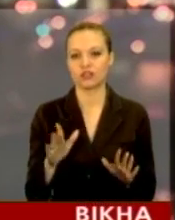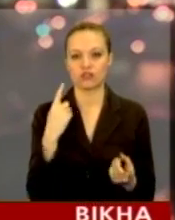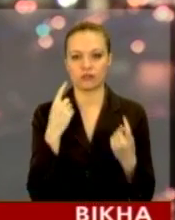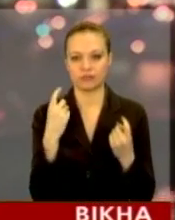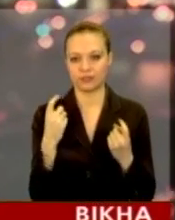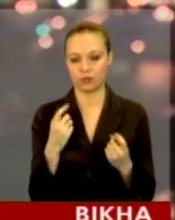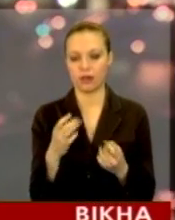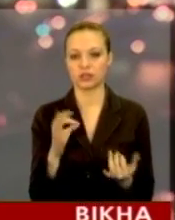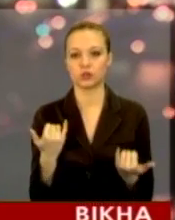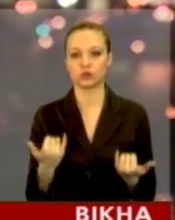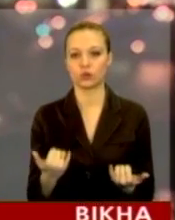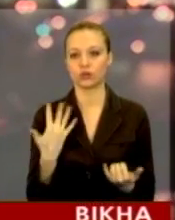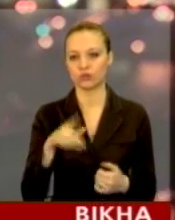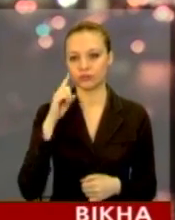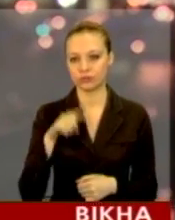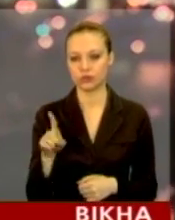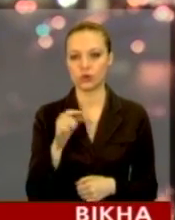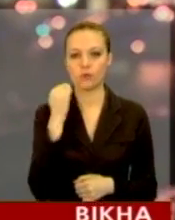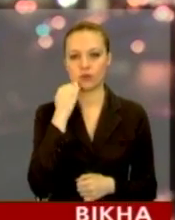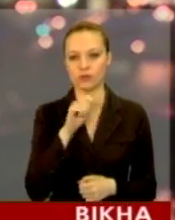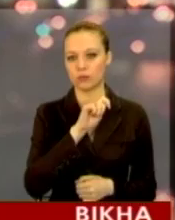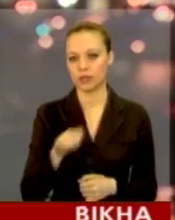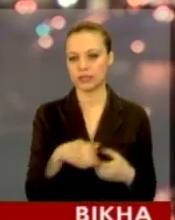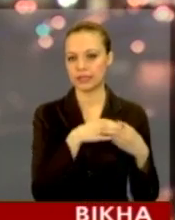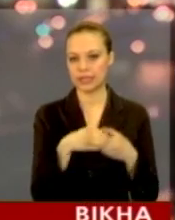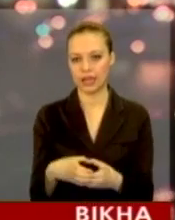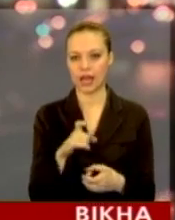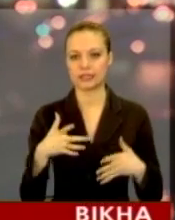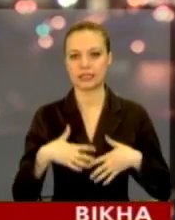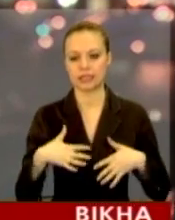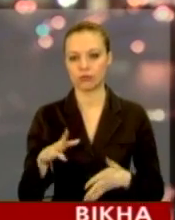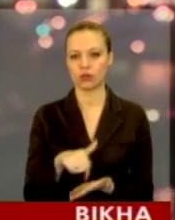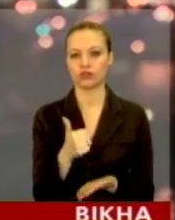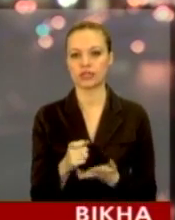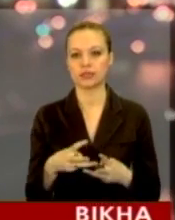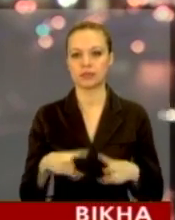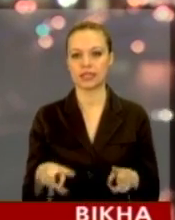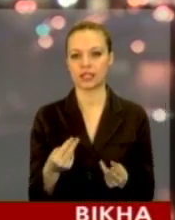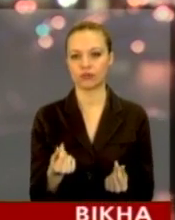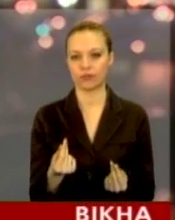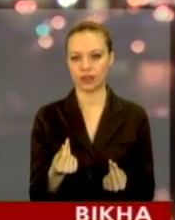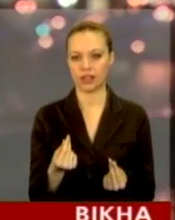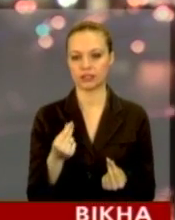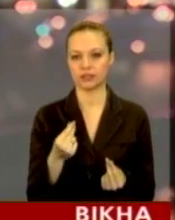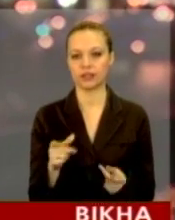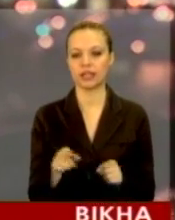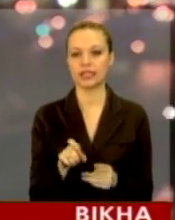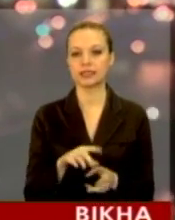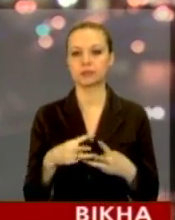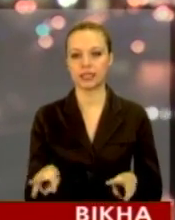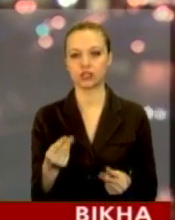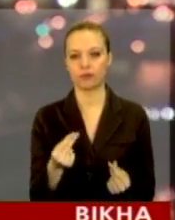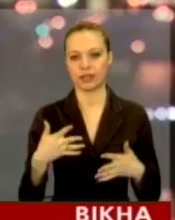інформація. Сьогодні також стало відомо про те, що в Москву прилетіла делегація з Криму на чолі з Міністерством фінансів, на чолі з міністром